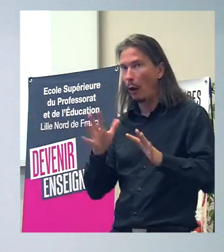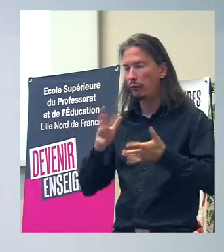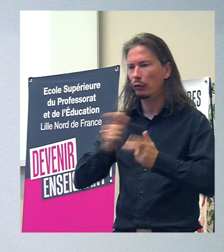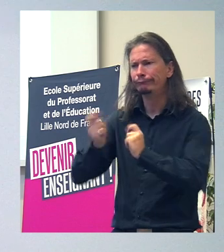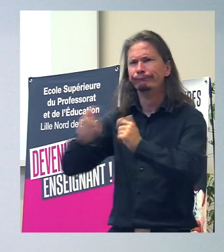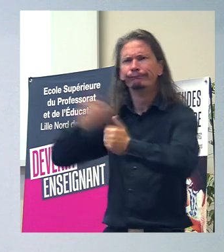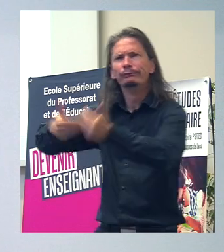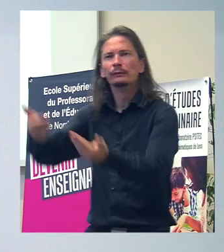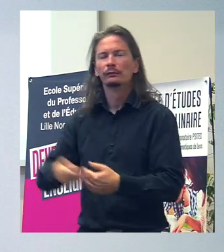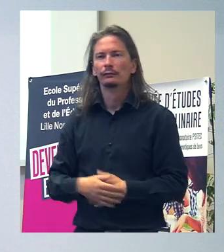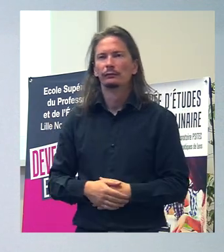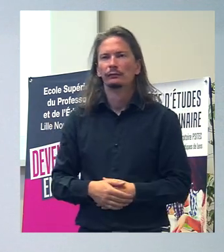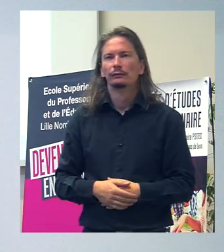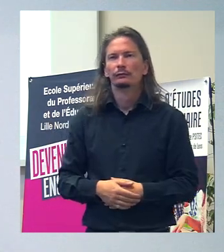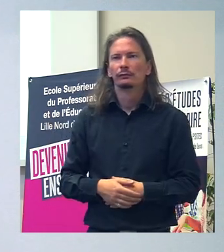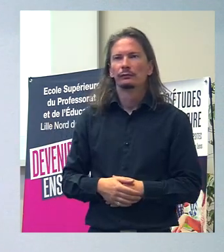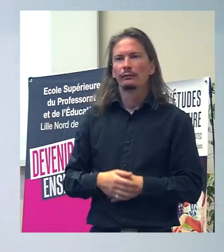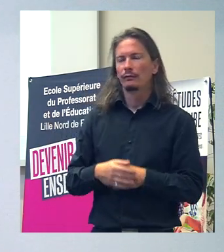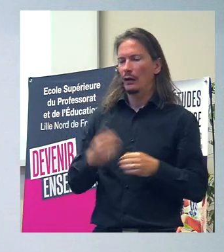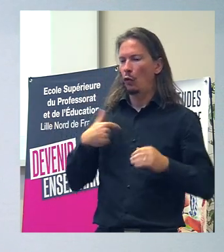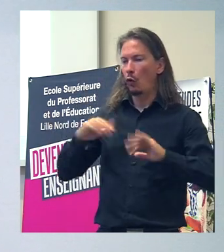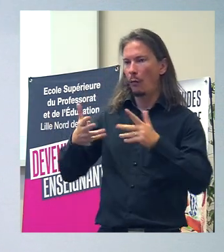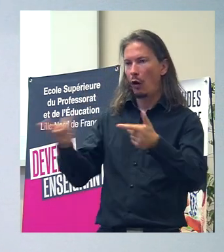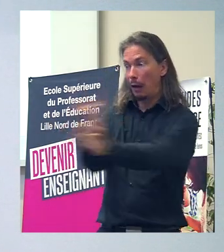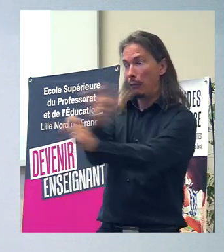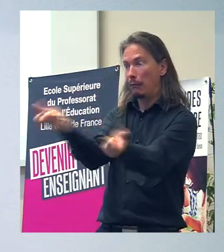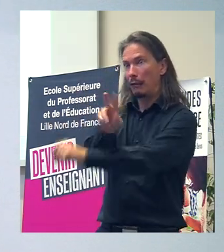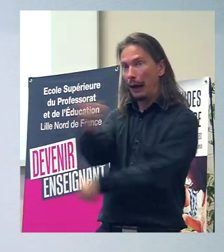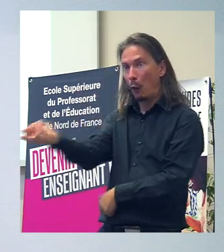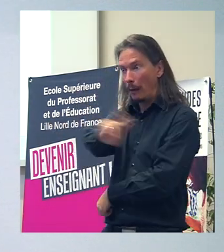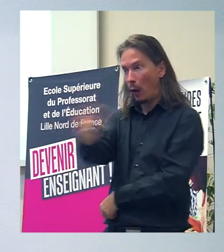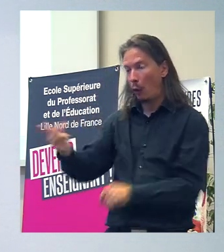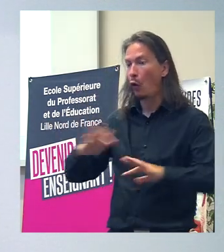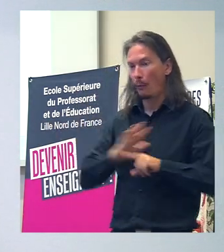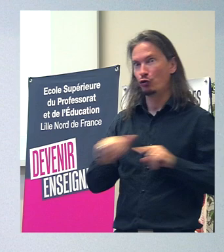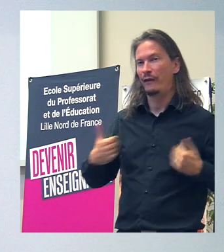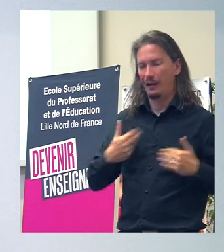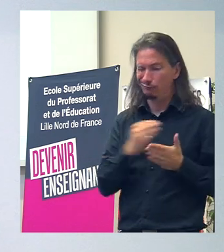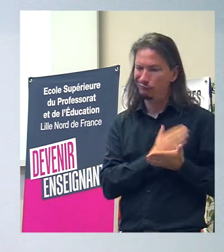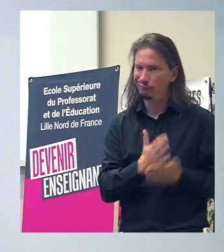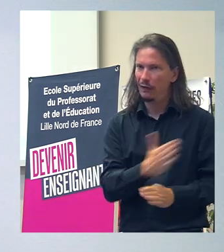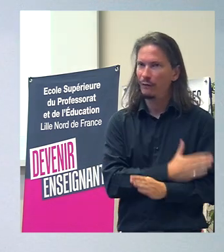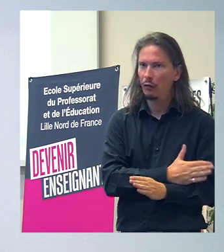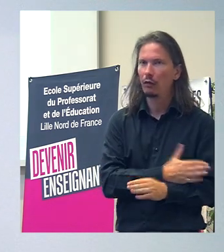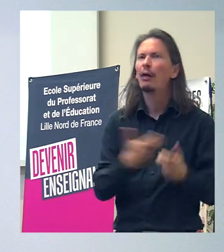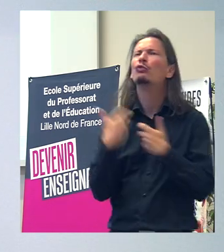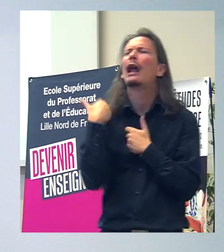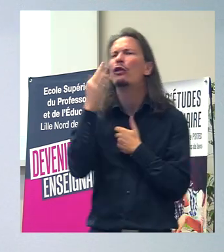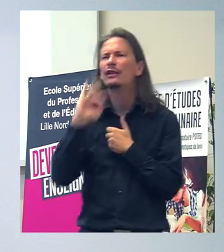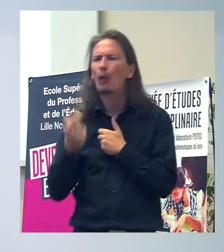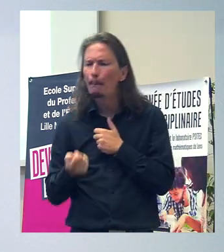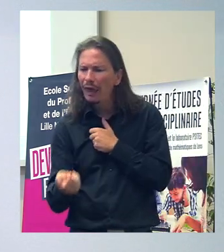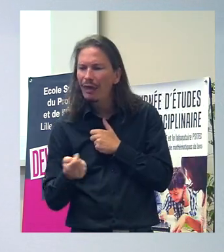va faire en sorte que les élèves se répondent. Parce que, comme je vous l'ai dit tout à l'heure avec le jeu de billes, les